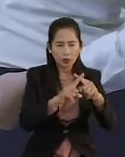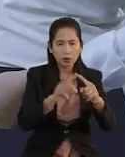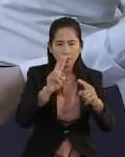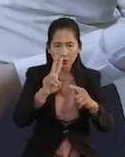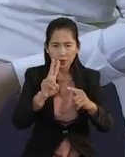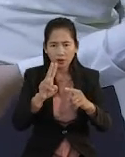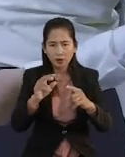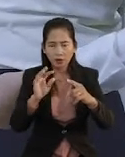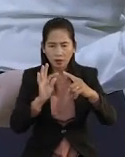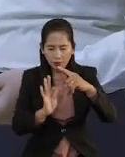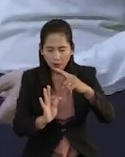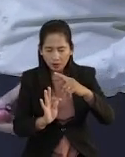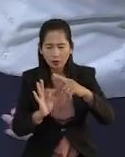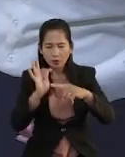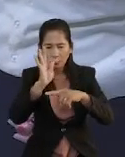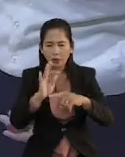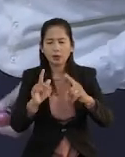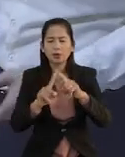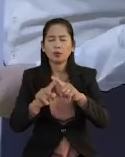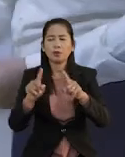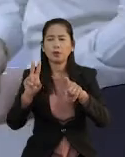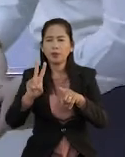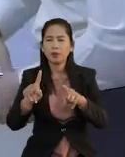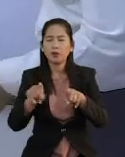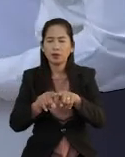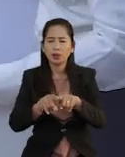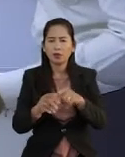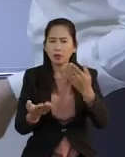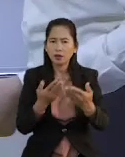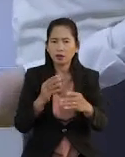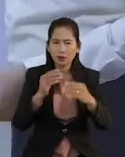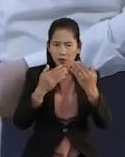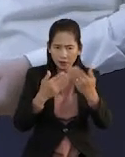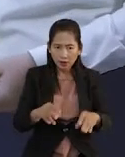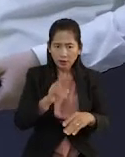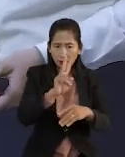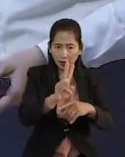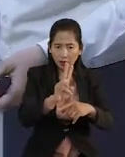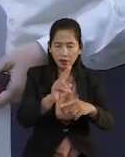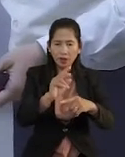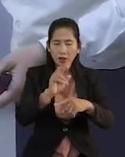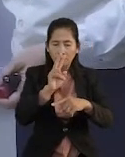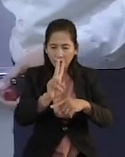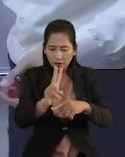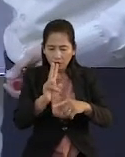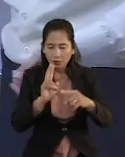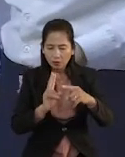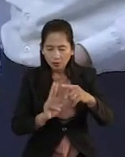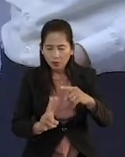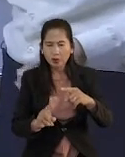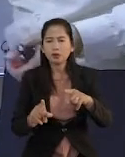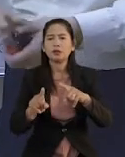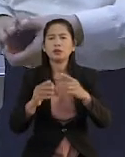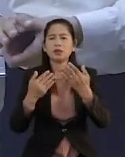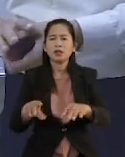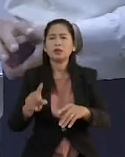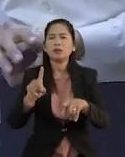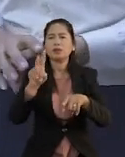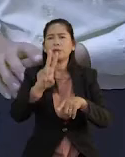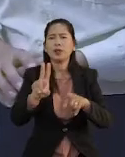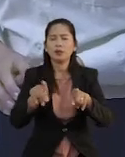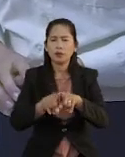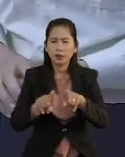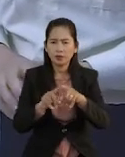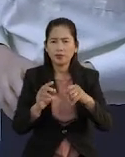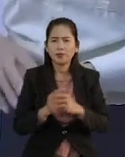pí thiện gió phía bay con nâng phí bà con chạy nâng phí phía dốc chạy nâng phí phía bay của chạy nâng